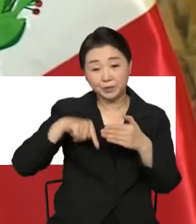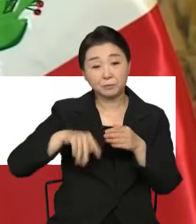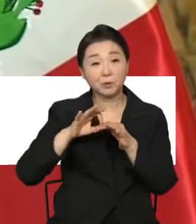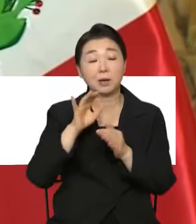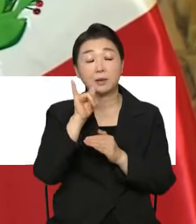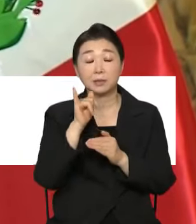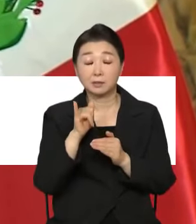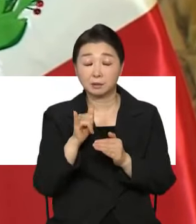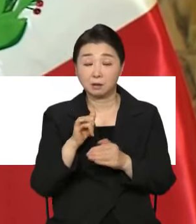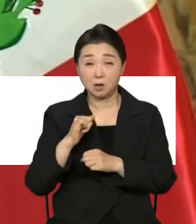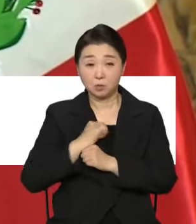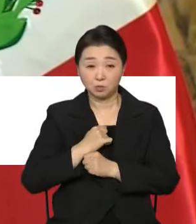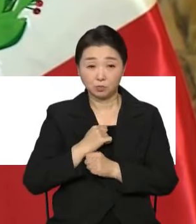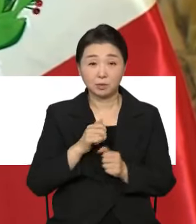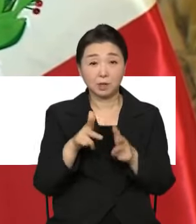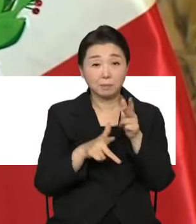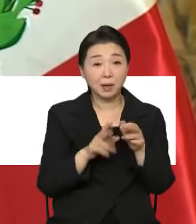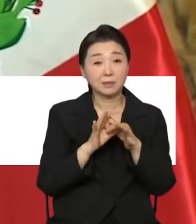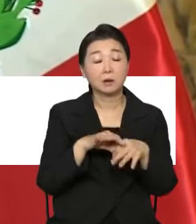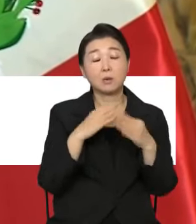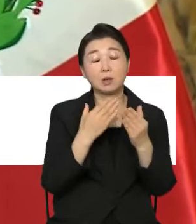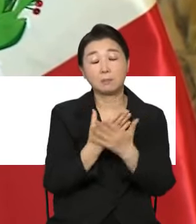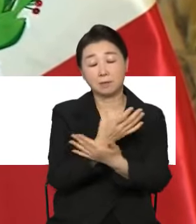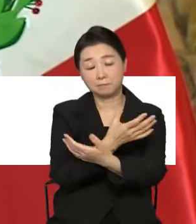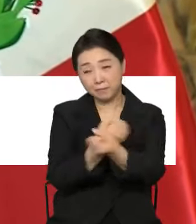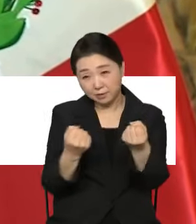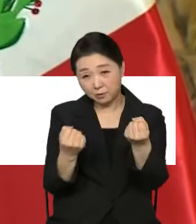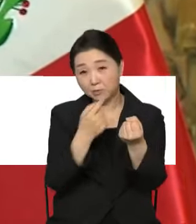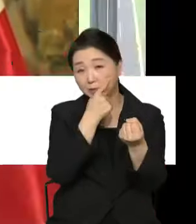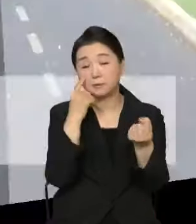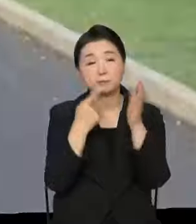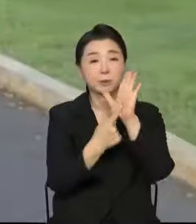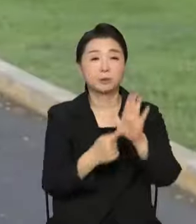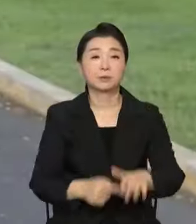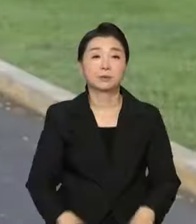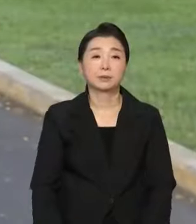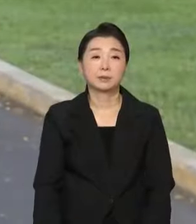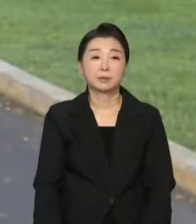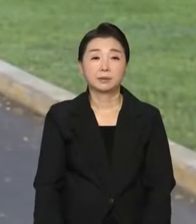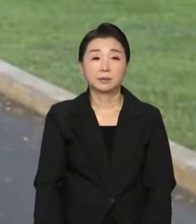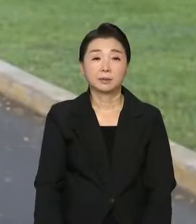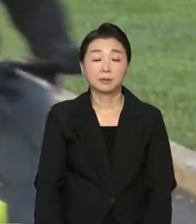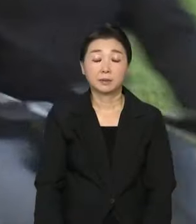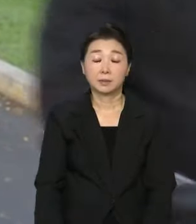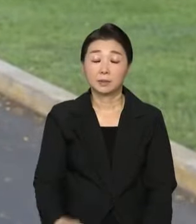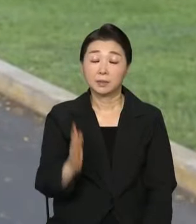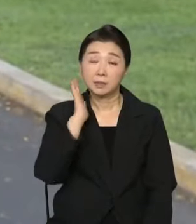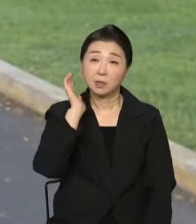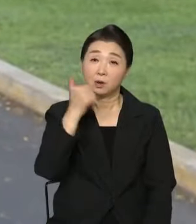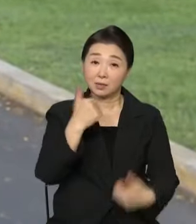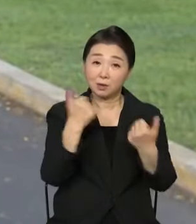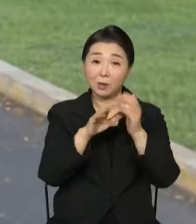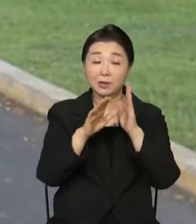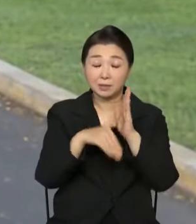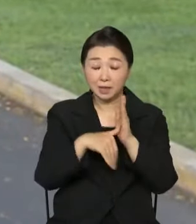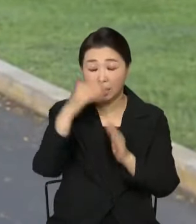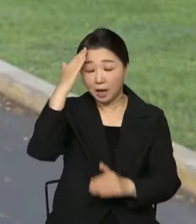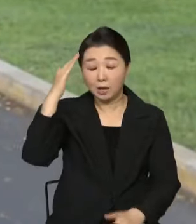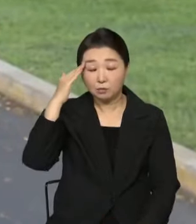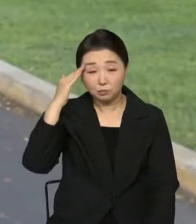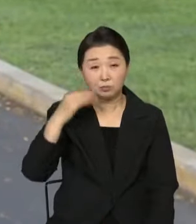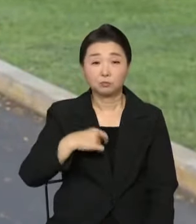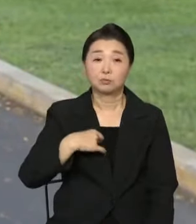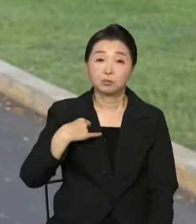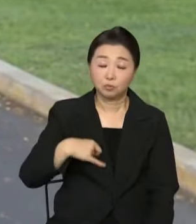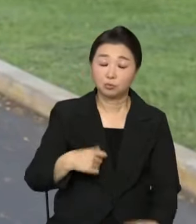방산 협력 파트너십의 증표가 될 것입니다. APEC 정상회의를 계기로 한중